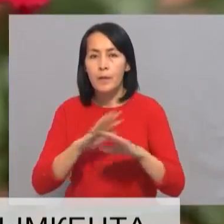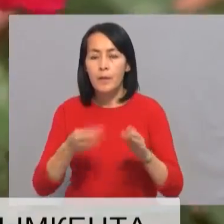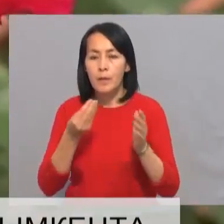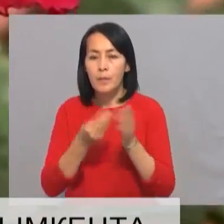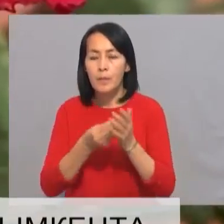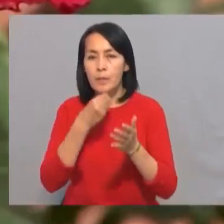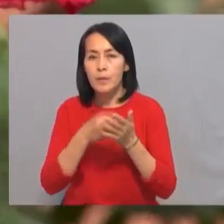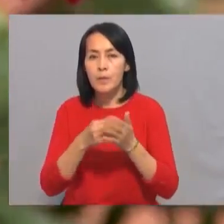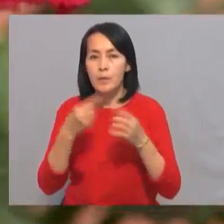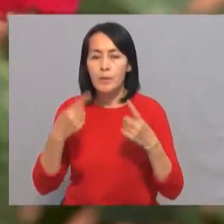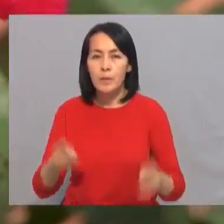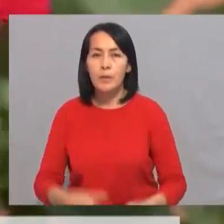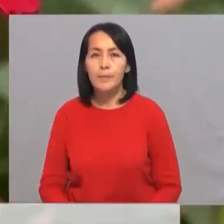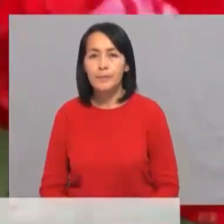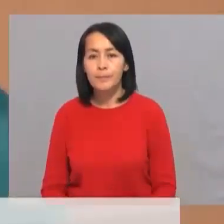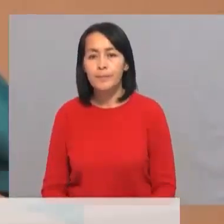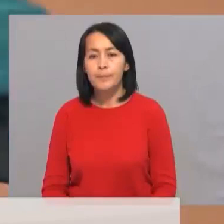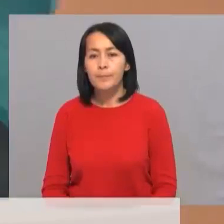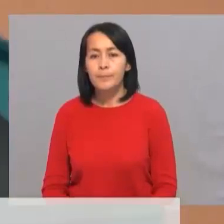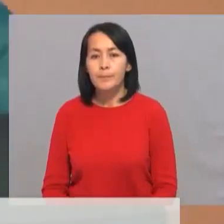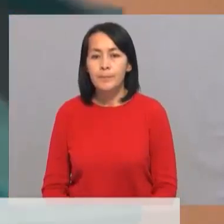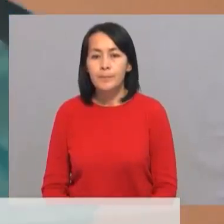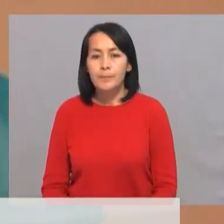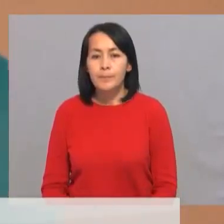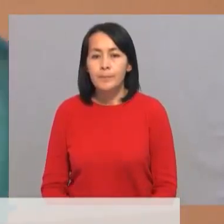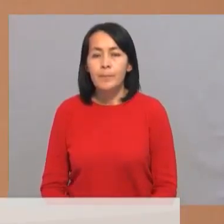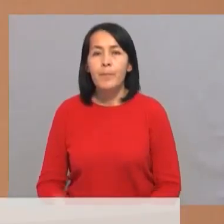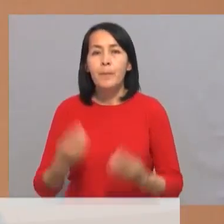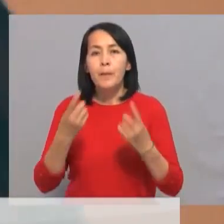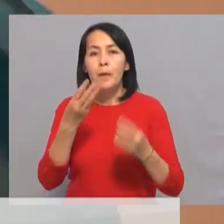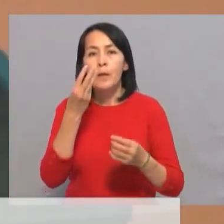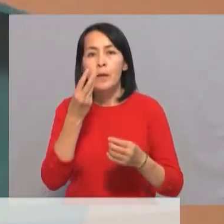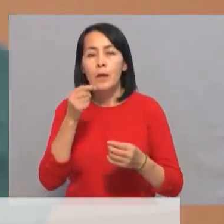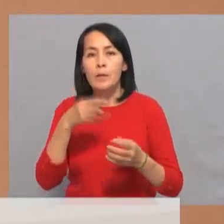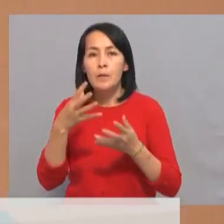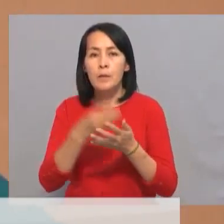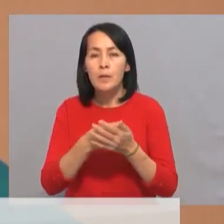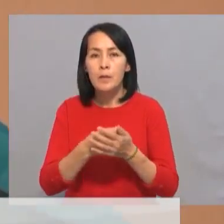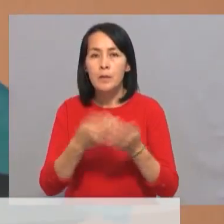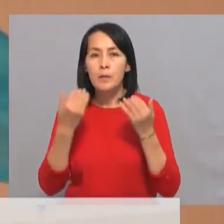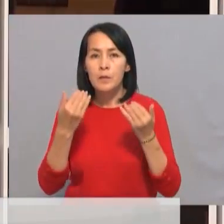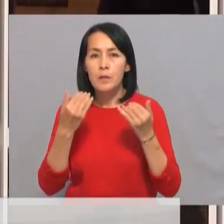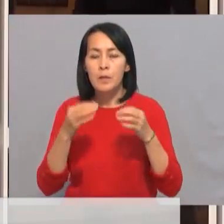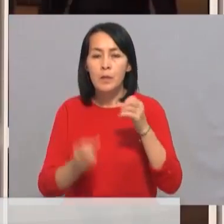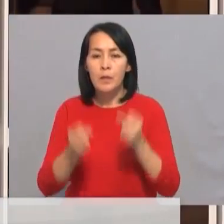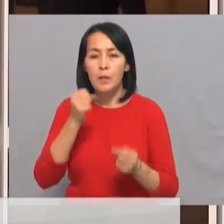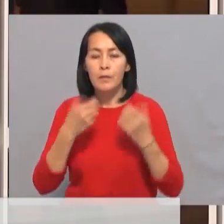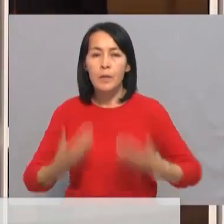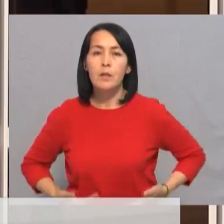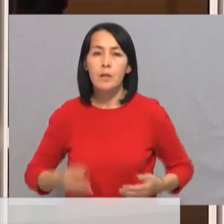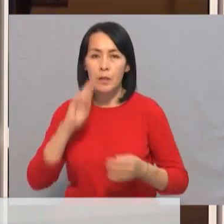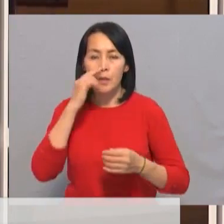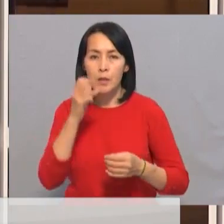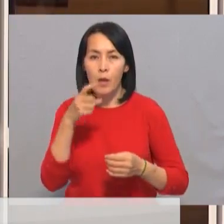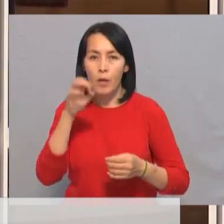при покупке или аренде. Меф в особо крупном размере нашли в салоне авто жителя Шымкента.